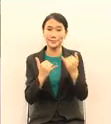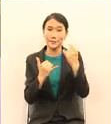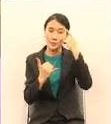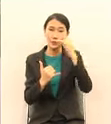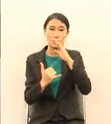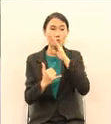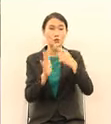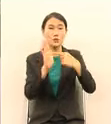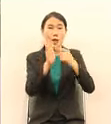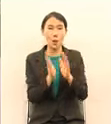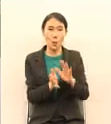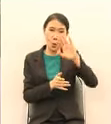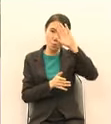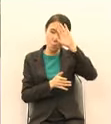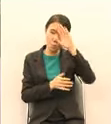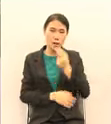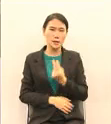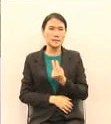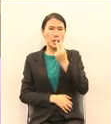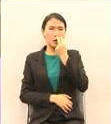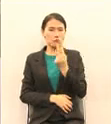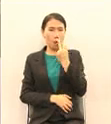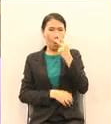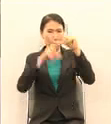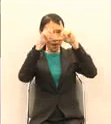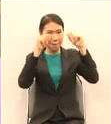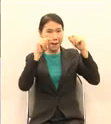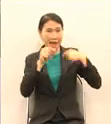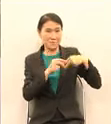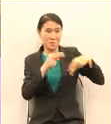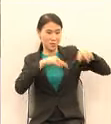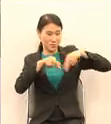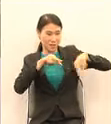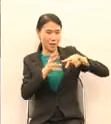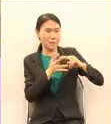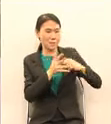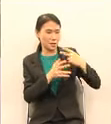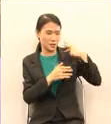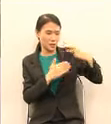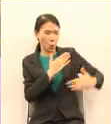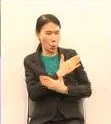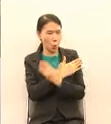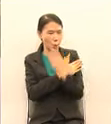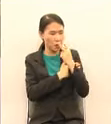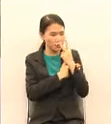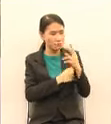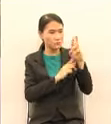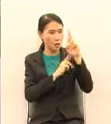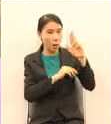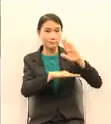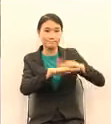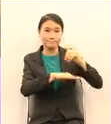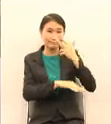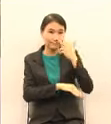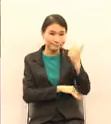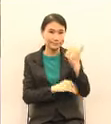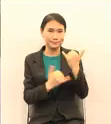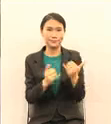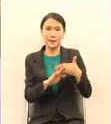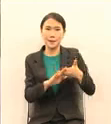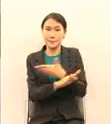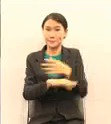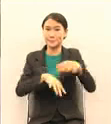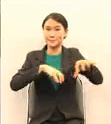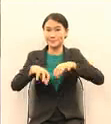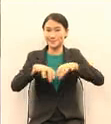ใส่ท่อช่วยหายใจพวกนี้ก็มีความเสี่ยงนะครับตรงนั้นก็คงเป็นภาพที่ทางพื้นที่ได้เตรียมการเรื่องนี้เนี่ยเราได้เตรียมการม